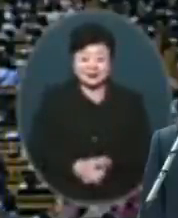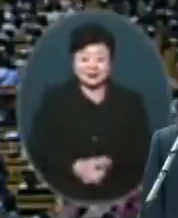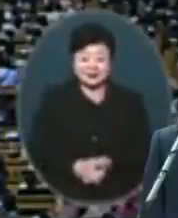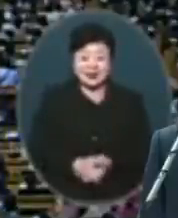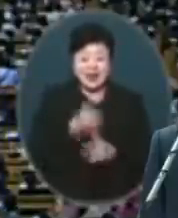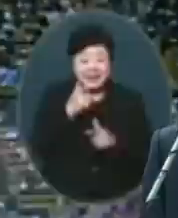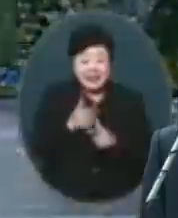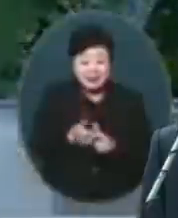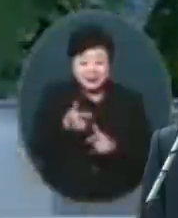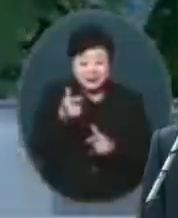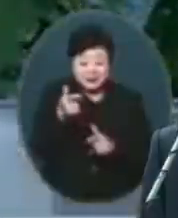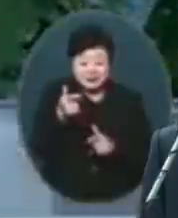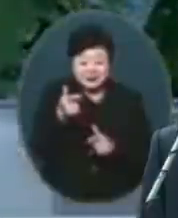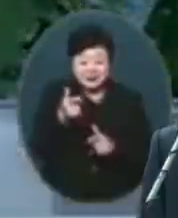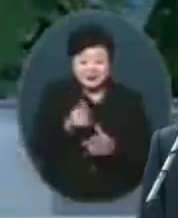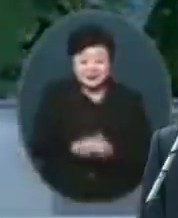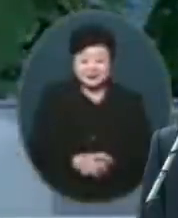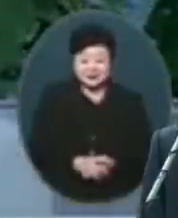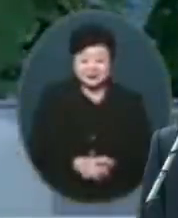예수님은